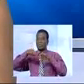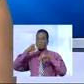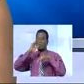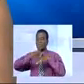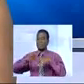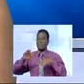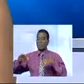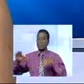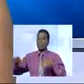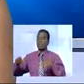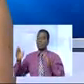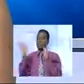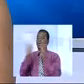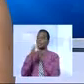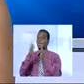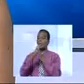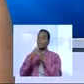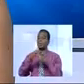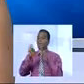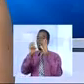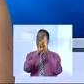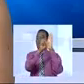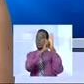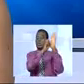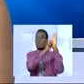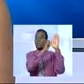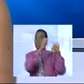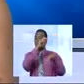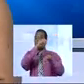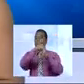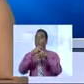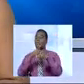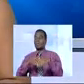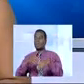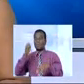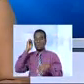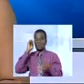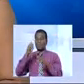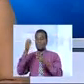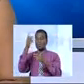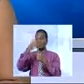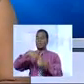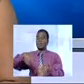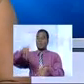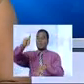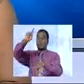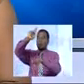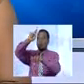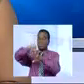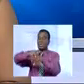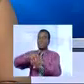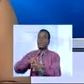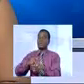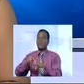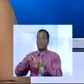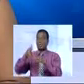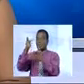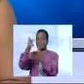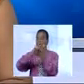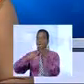Une table ronde et des expositions ont été les principales animations de cette journée. Le point avec